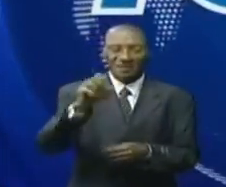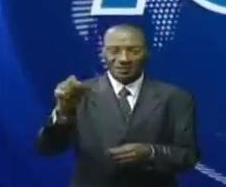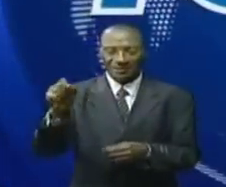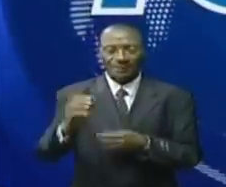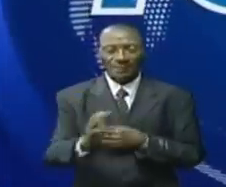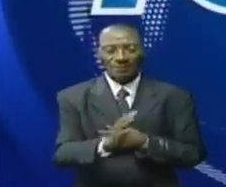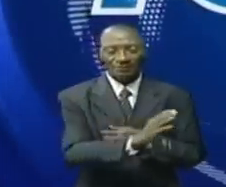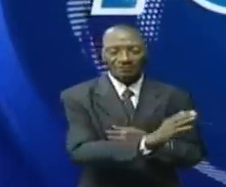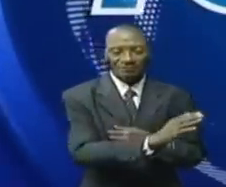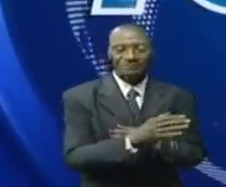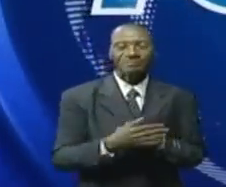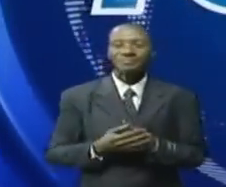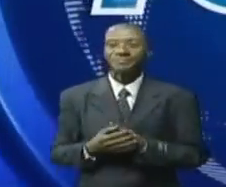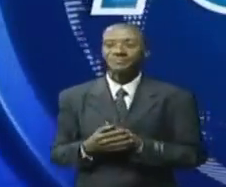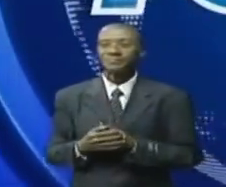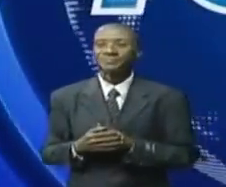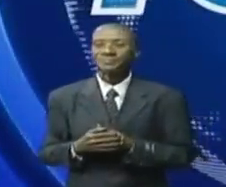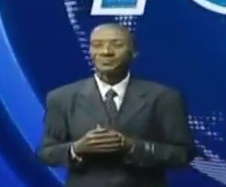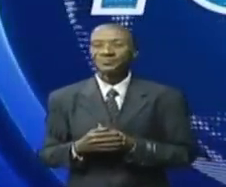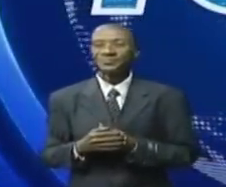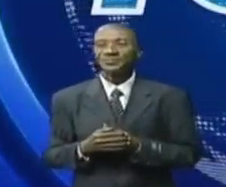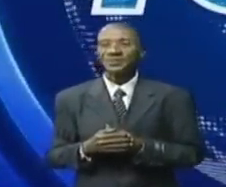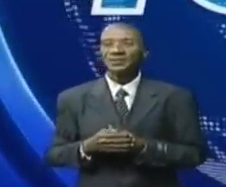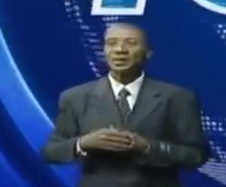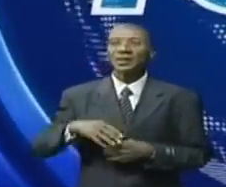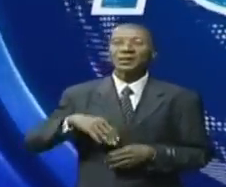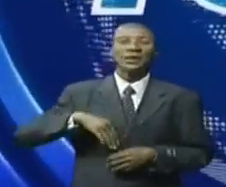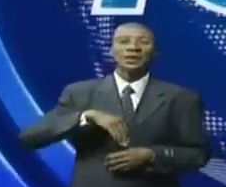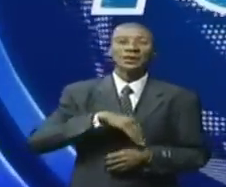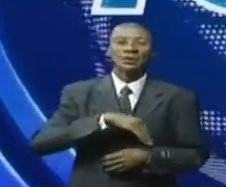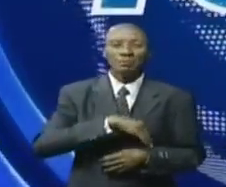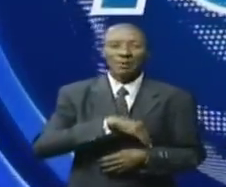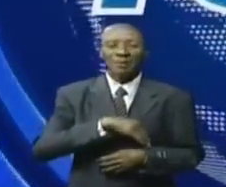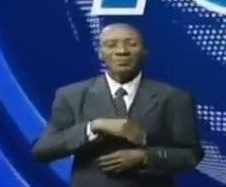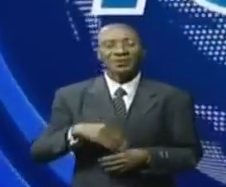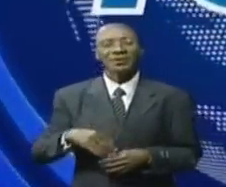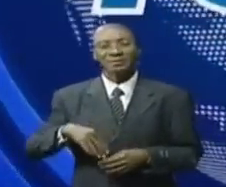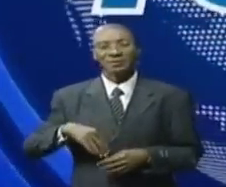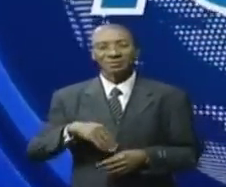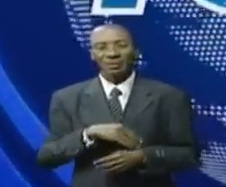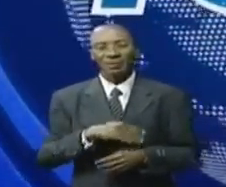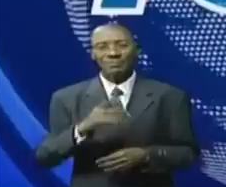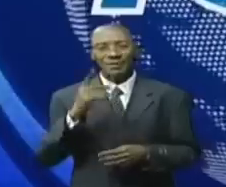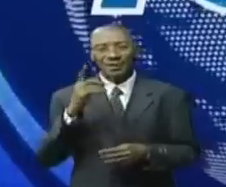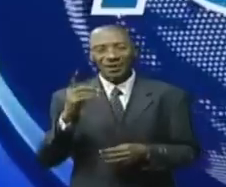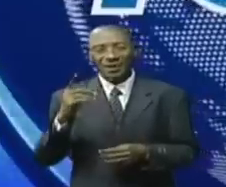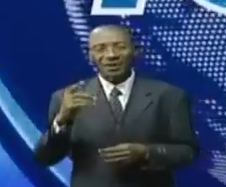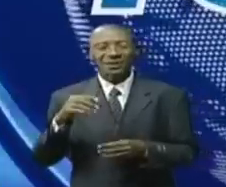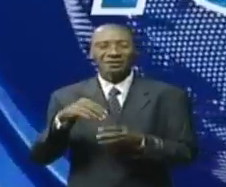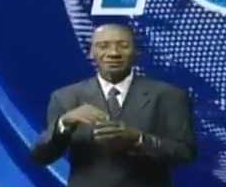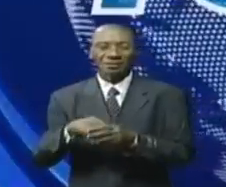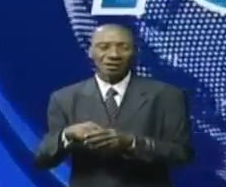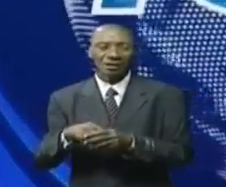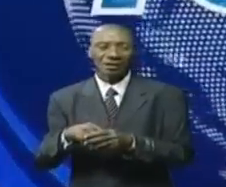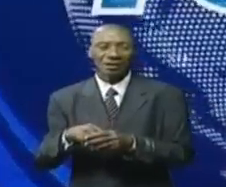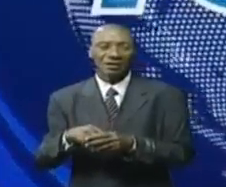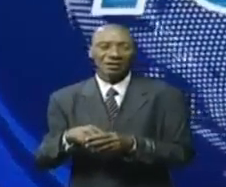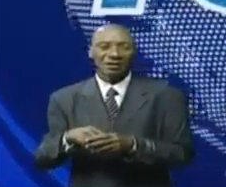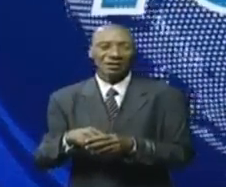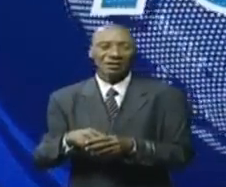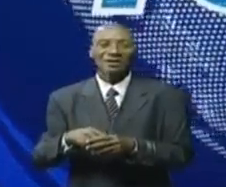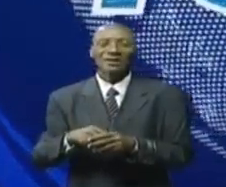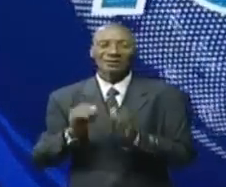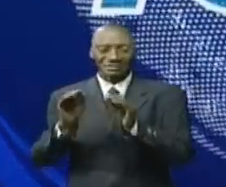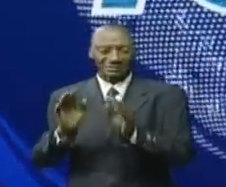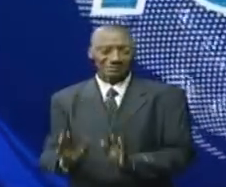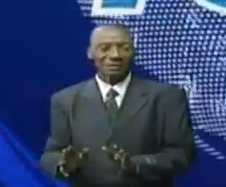membres du Centre génétique humaine de la faculté de médecine de l'Université de Kinshasa, les parents et tutelles des enfants albinos, s'y sont